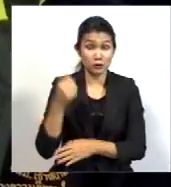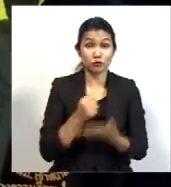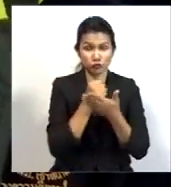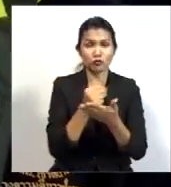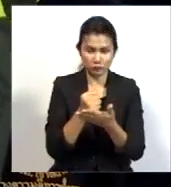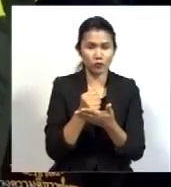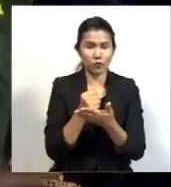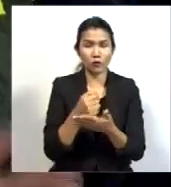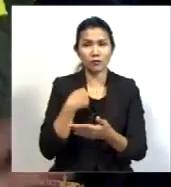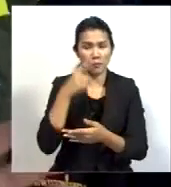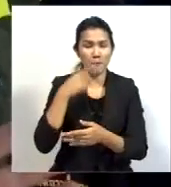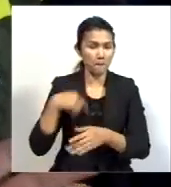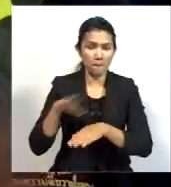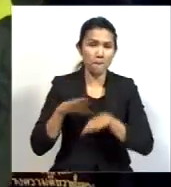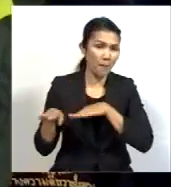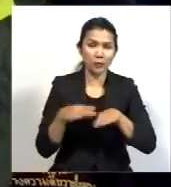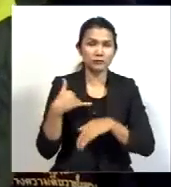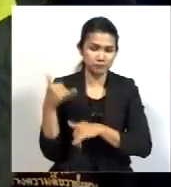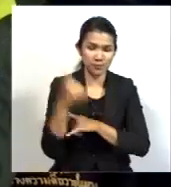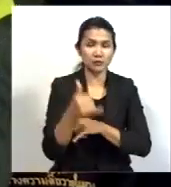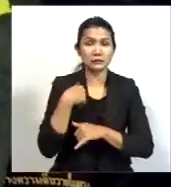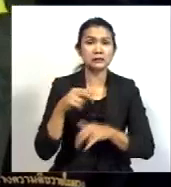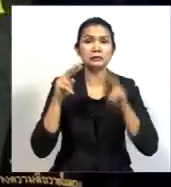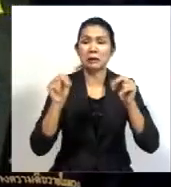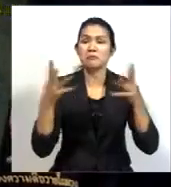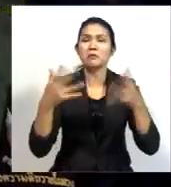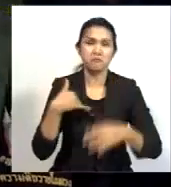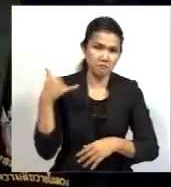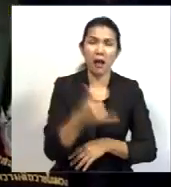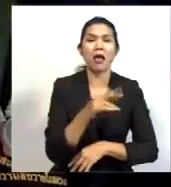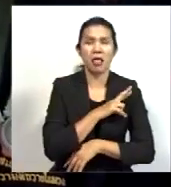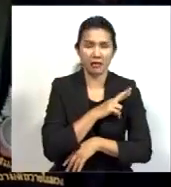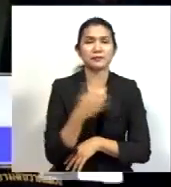อย่างนี้คือทุกคนพร้อมใจที่จะมาแบบไม่ได้นัดหมายก็มีค่ะ